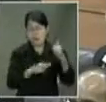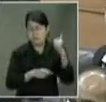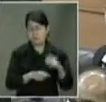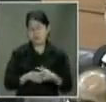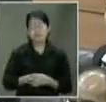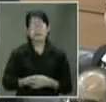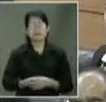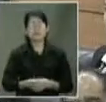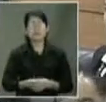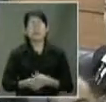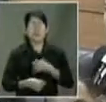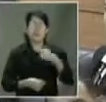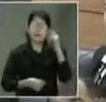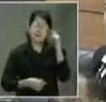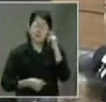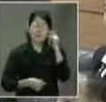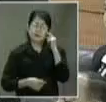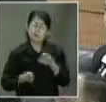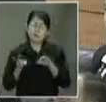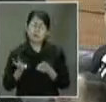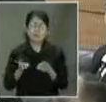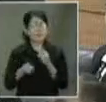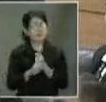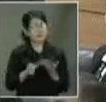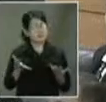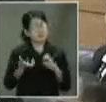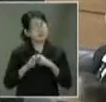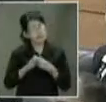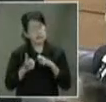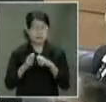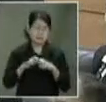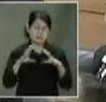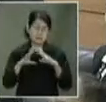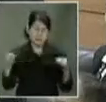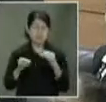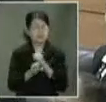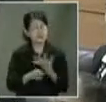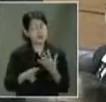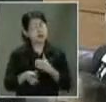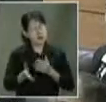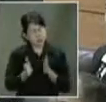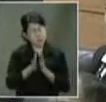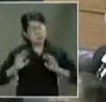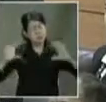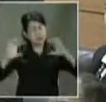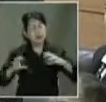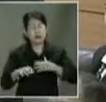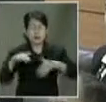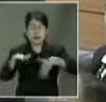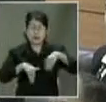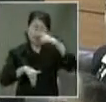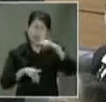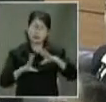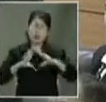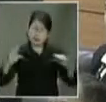ายามจะคิดหาวิธีแก้ไขวิกฤตอันนี้ร่วมกับท่านเพราะอยากจะเห็นบ้านเมืองสงบแ